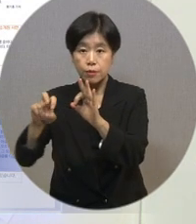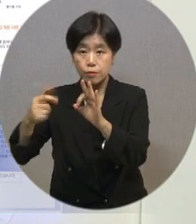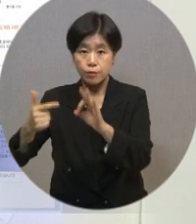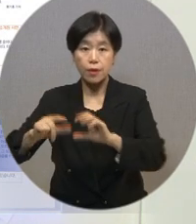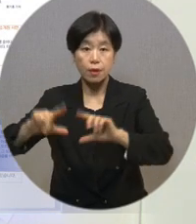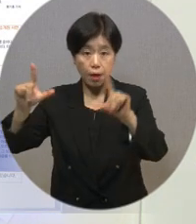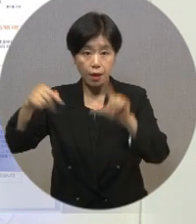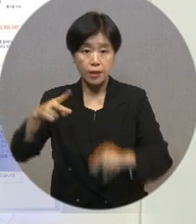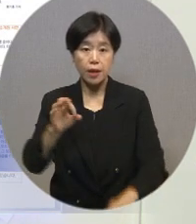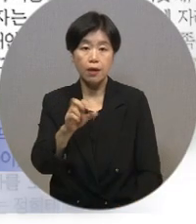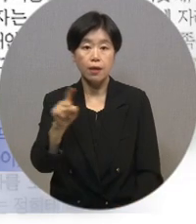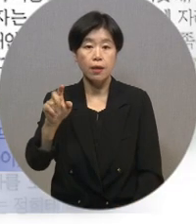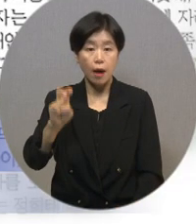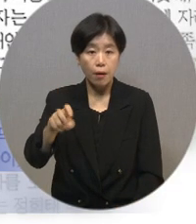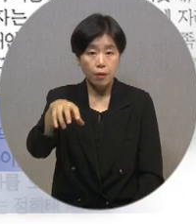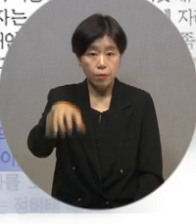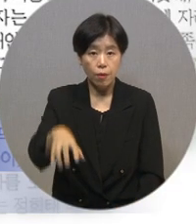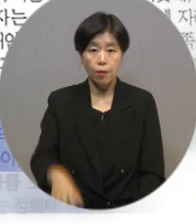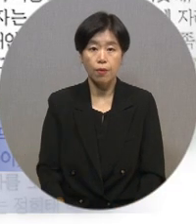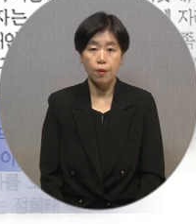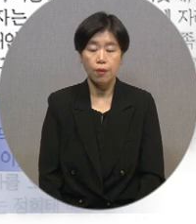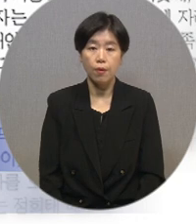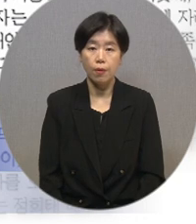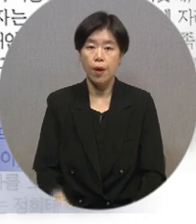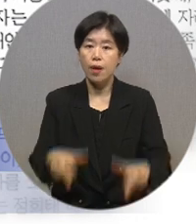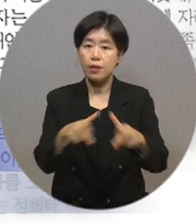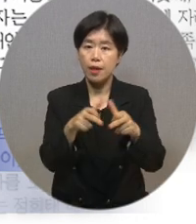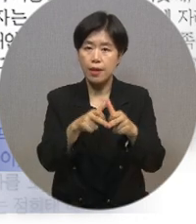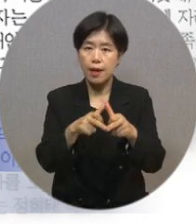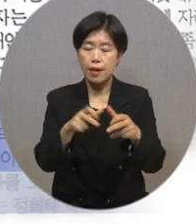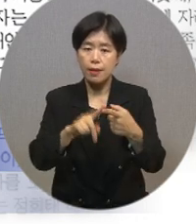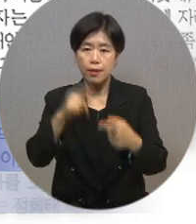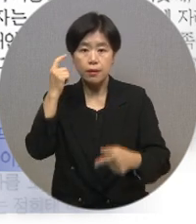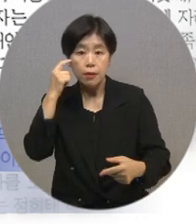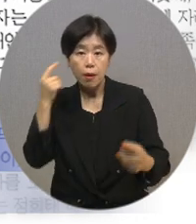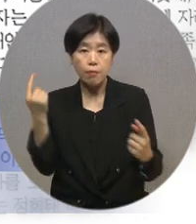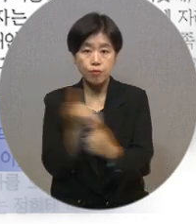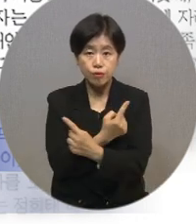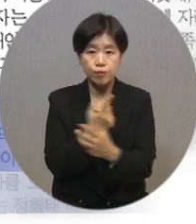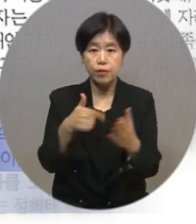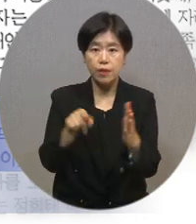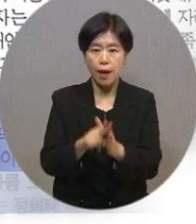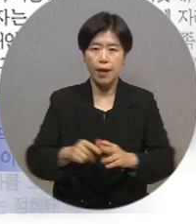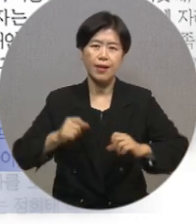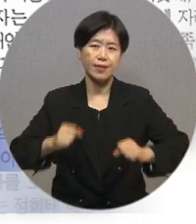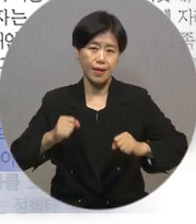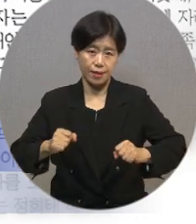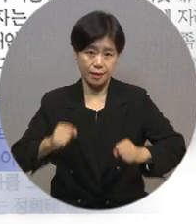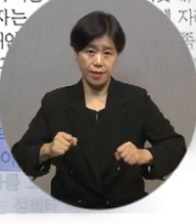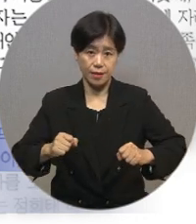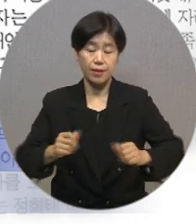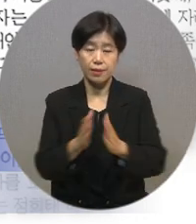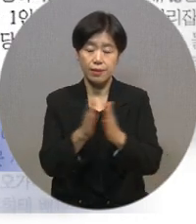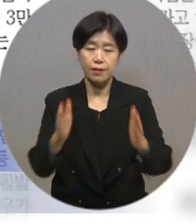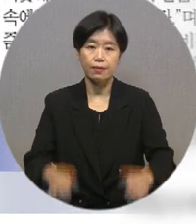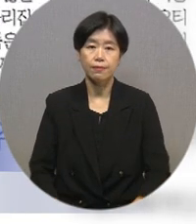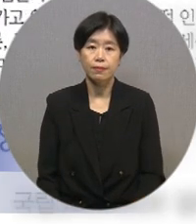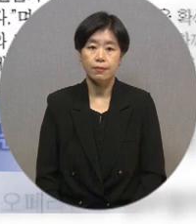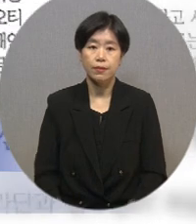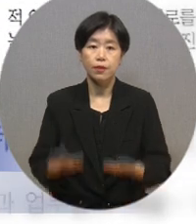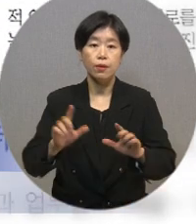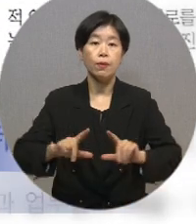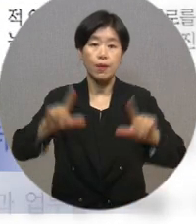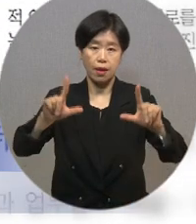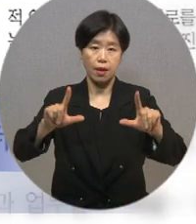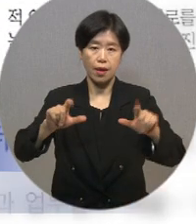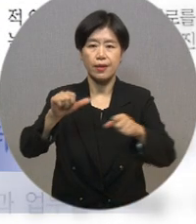공원 평화광장에서이 자성 장의 인식개선 달리기 오티즘 레이스를 개최합니다 올해로